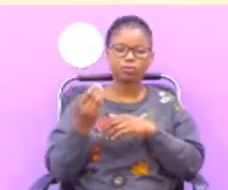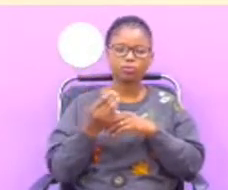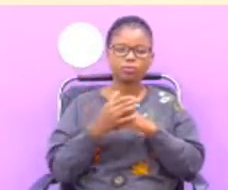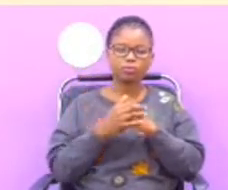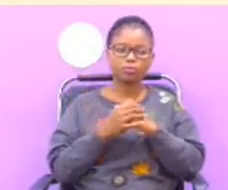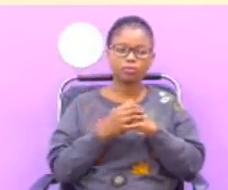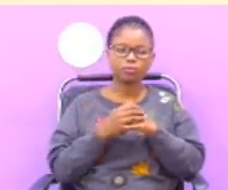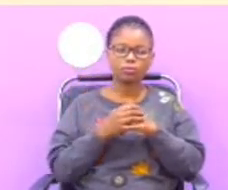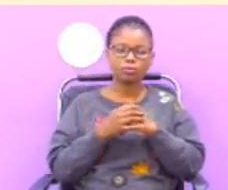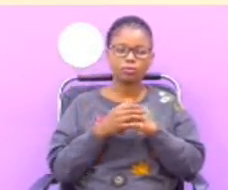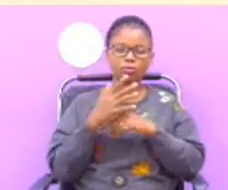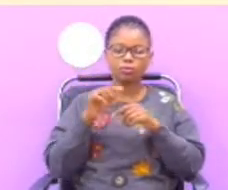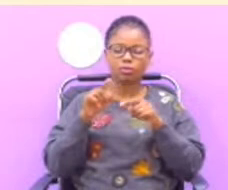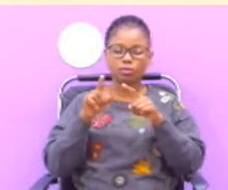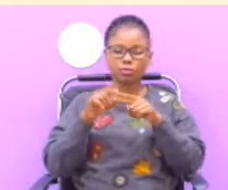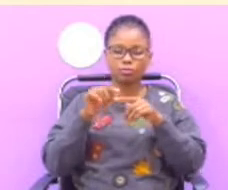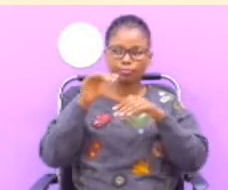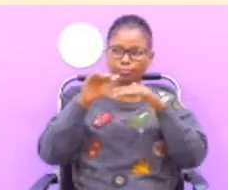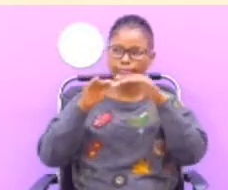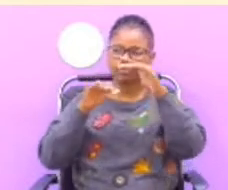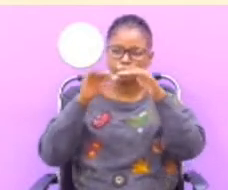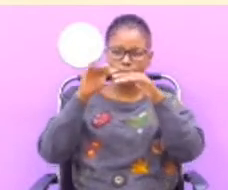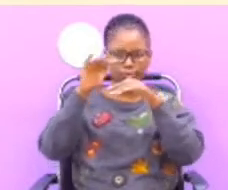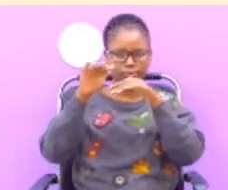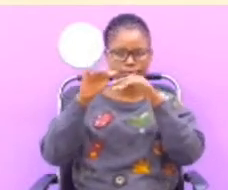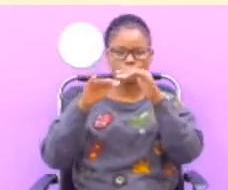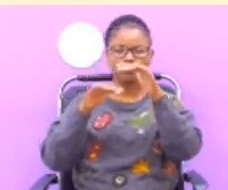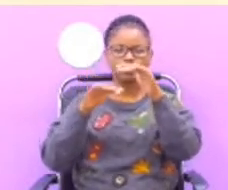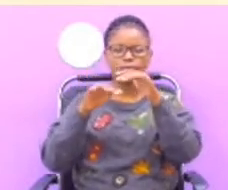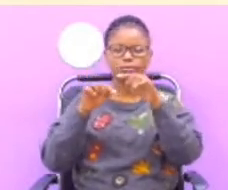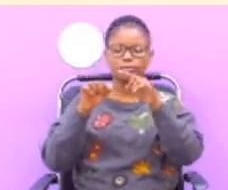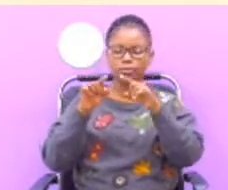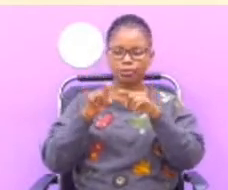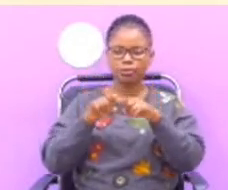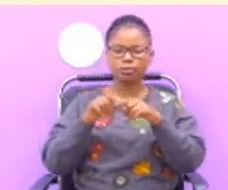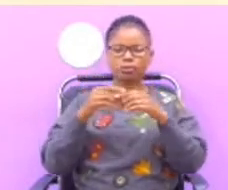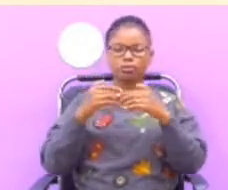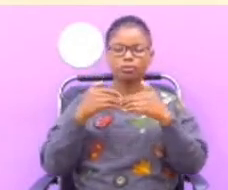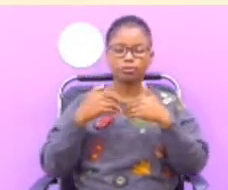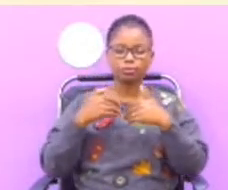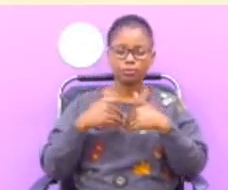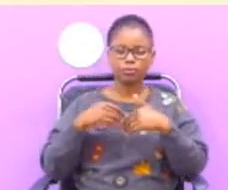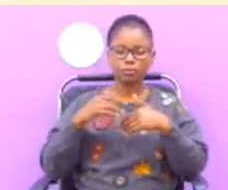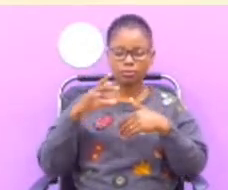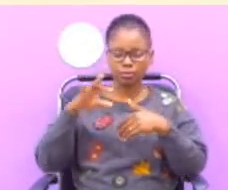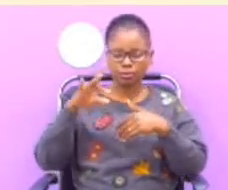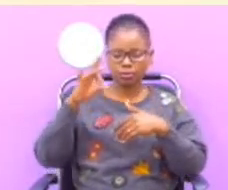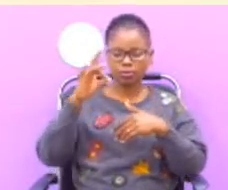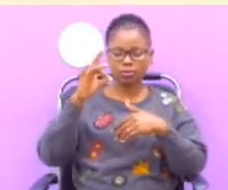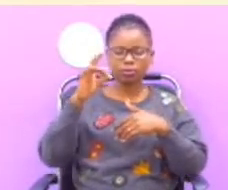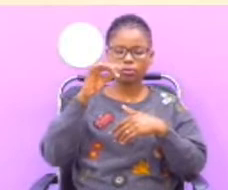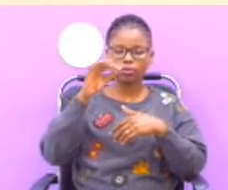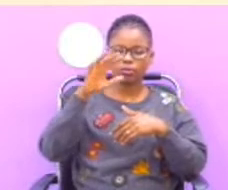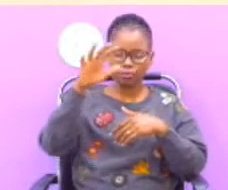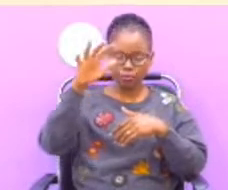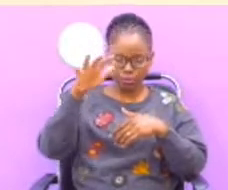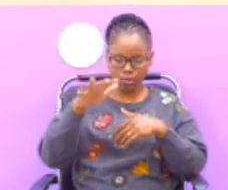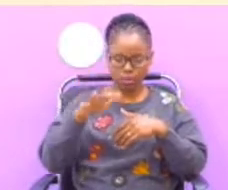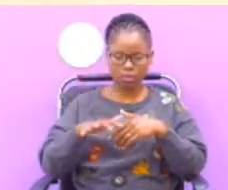Nige ona magi kaha isa oginya iguru. Kou na kuo no de marute de maharuro kiewe.